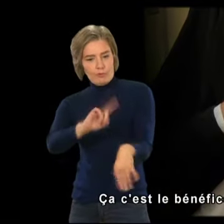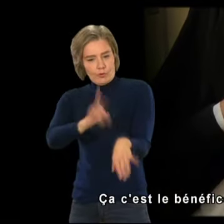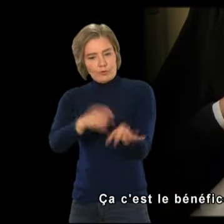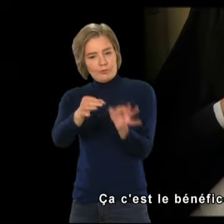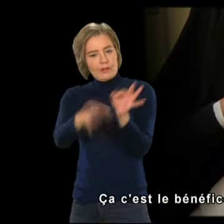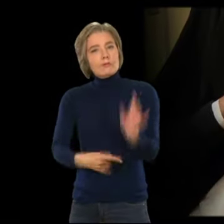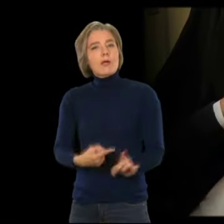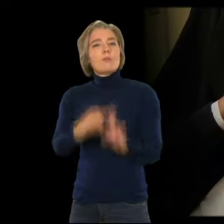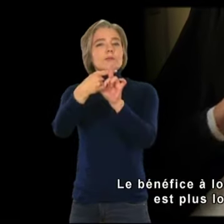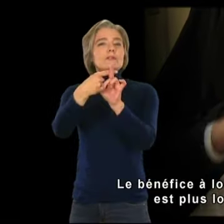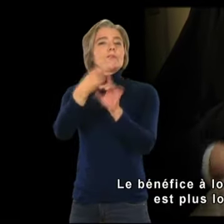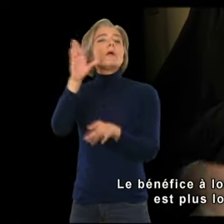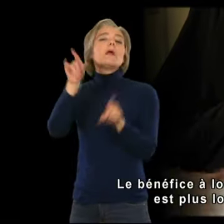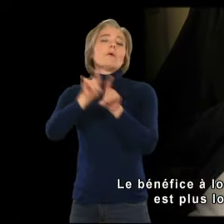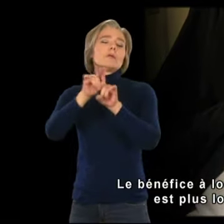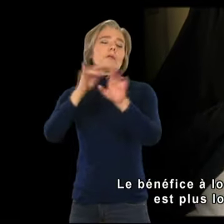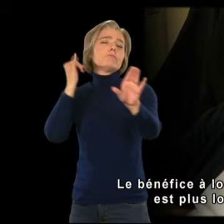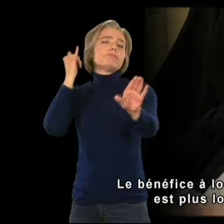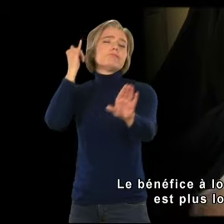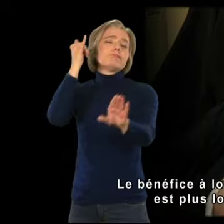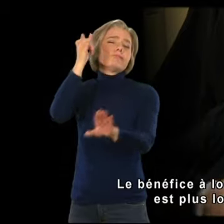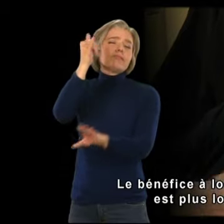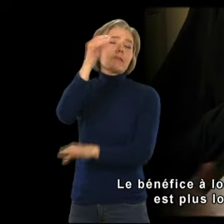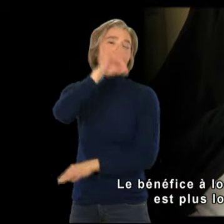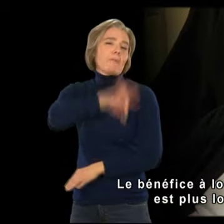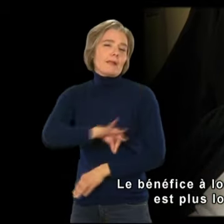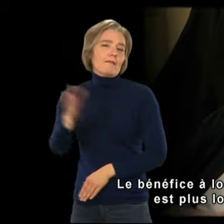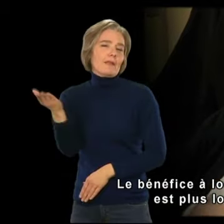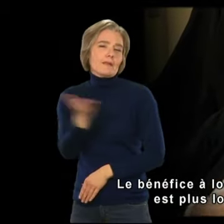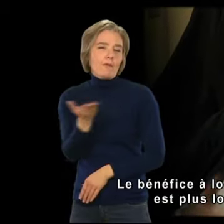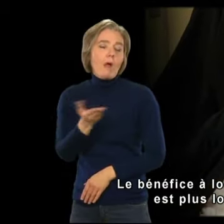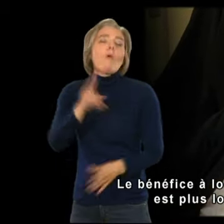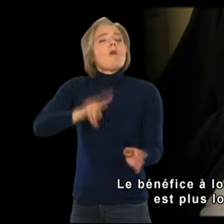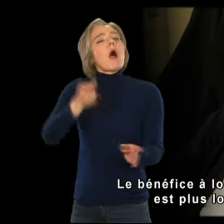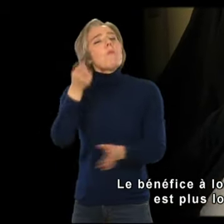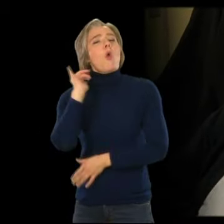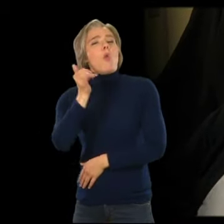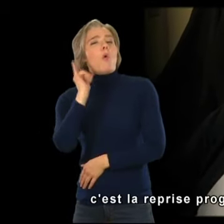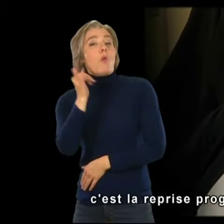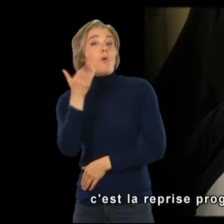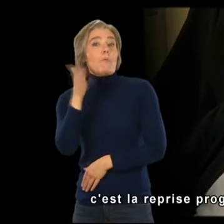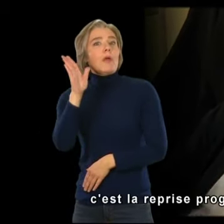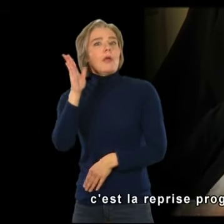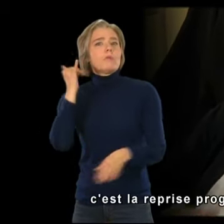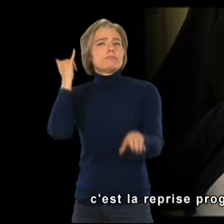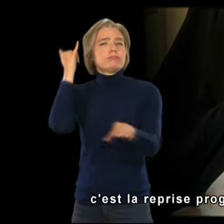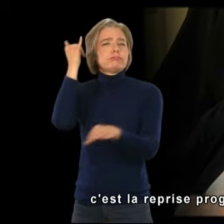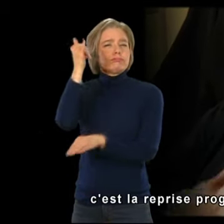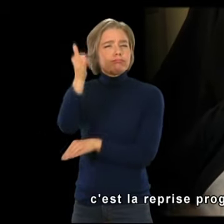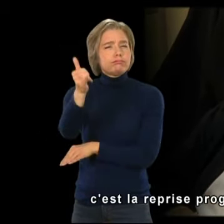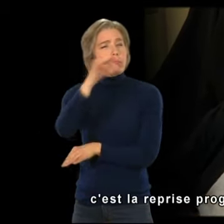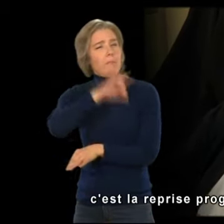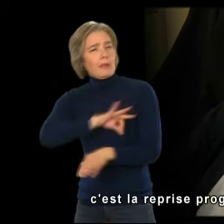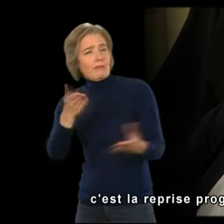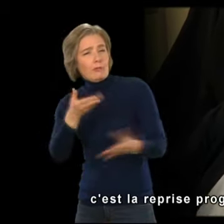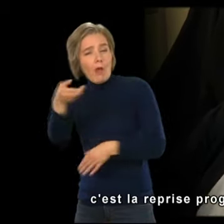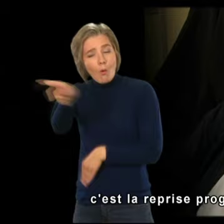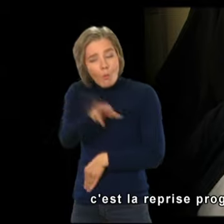immédiat. Et puis, le bénéfice à long terme, ça, c'est plus long. Enfin, c'est la reprise